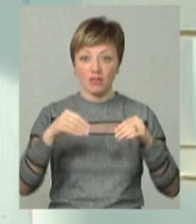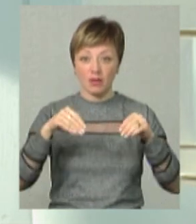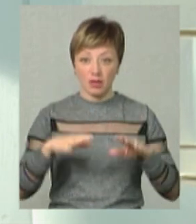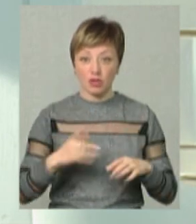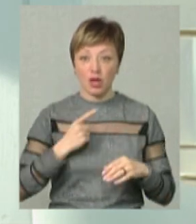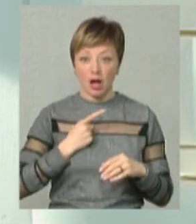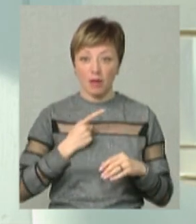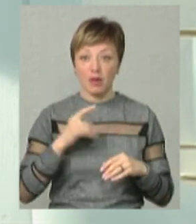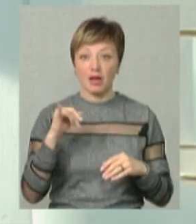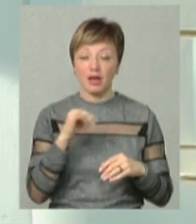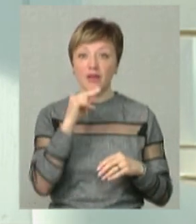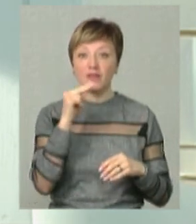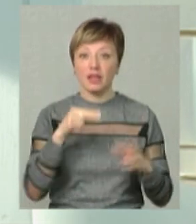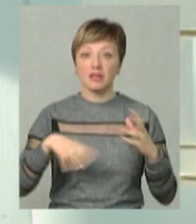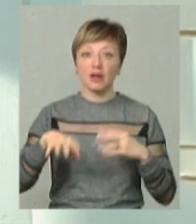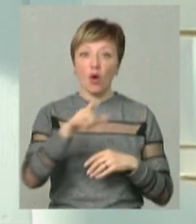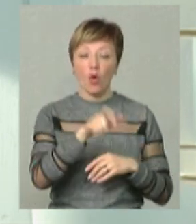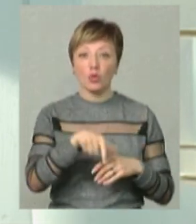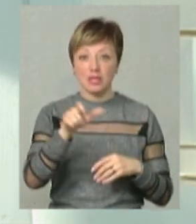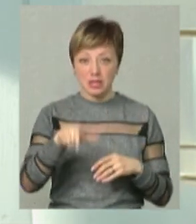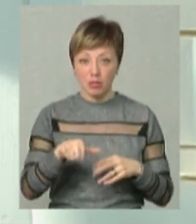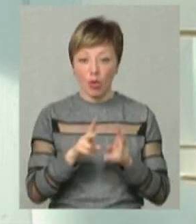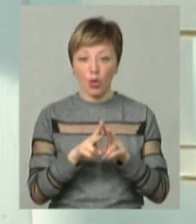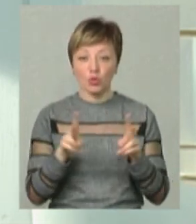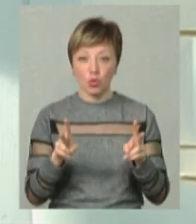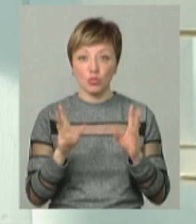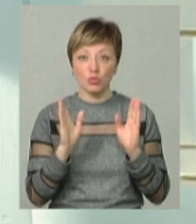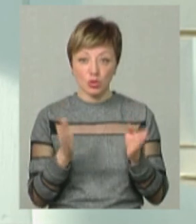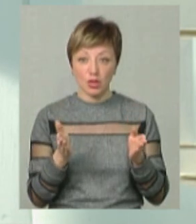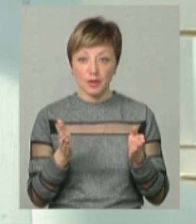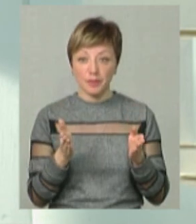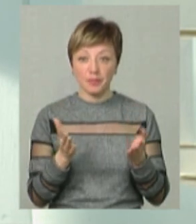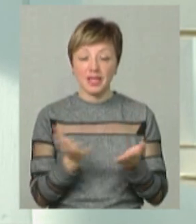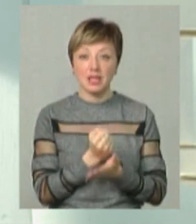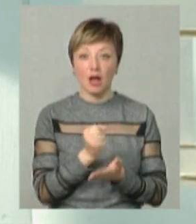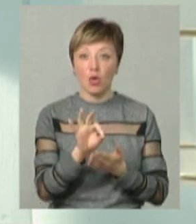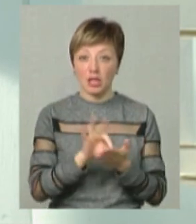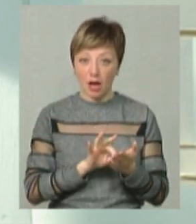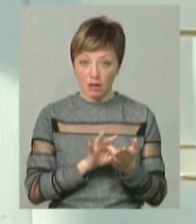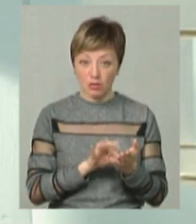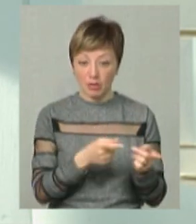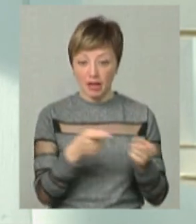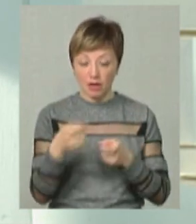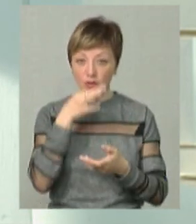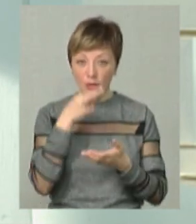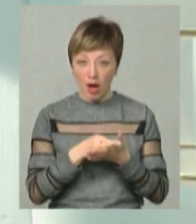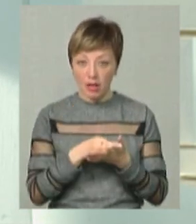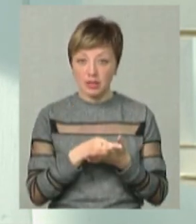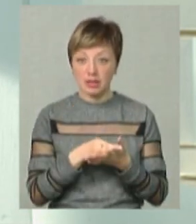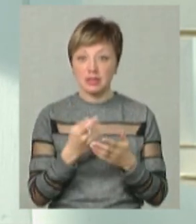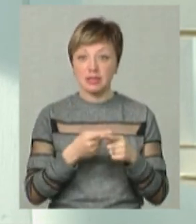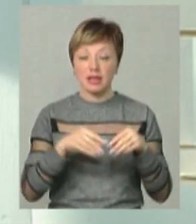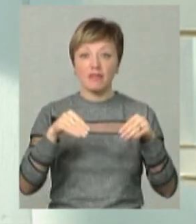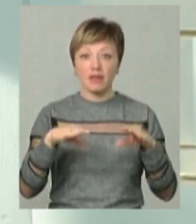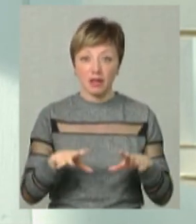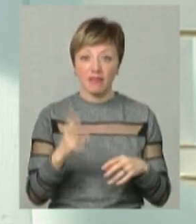його чекаємо, і винних осіб, наприклад, тих, хто буде знайдено одразу, буде притягнено до відповідальності, то цей вирок